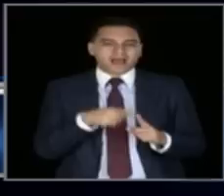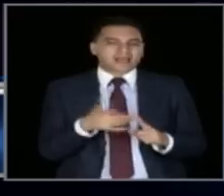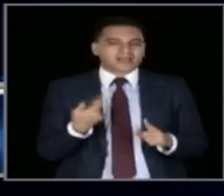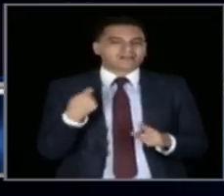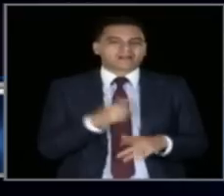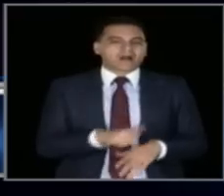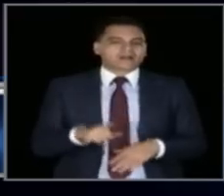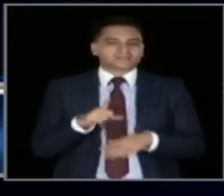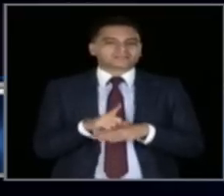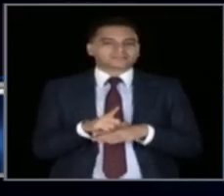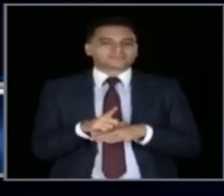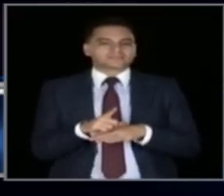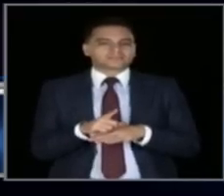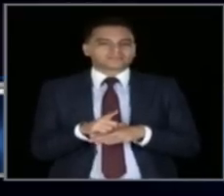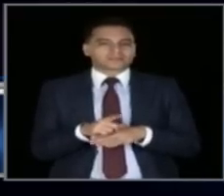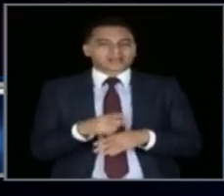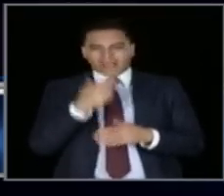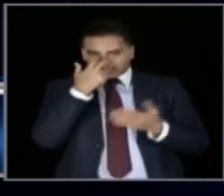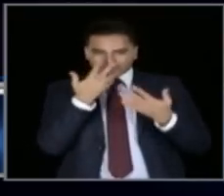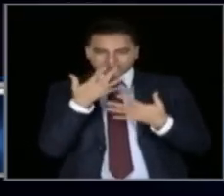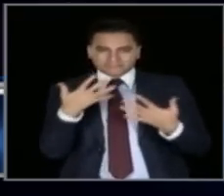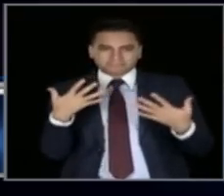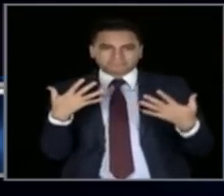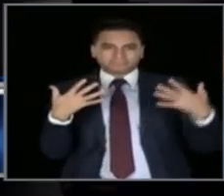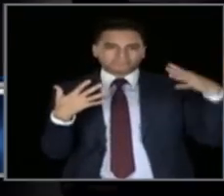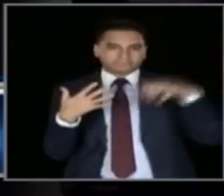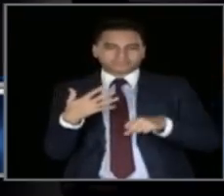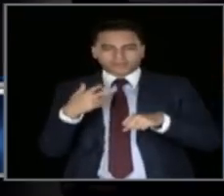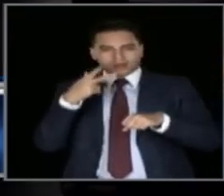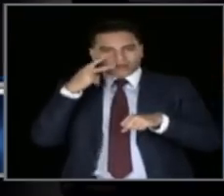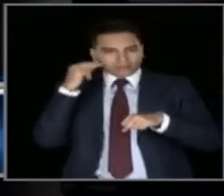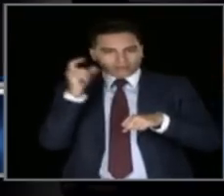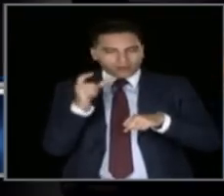بعد استقلالها عن بريطانيا وإيطاليا.